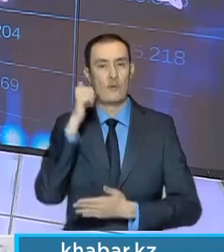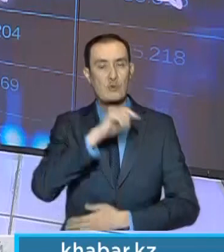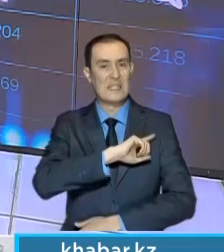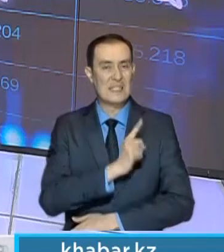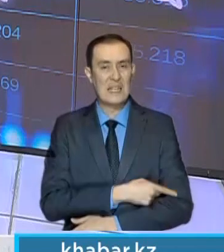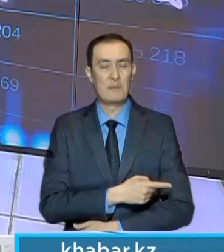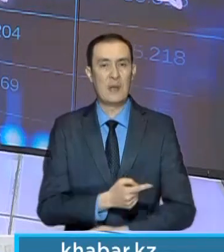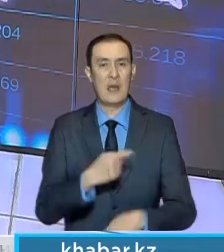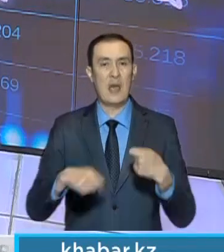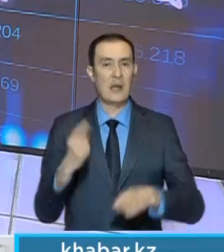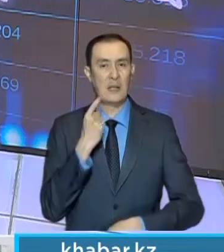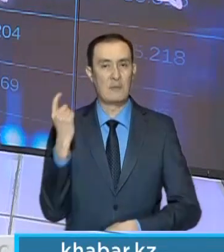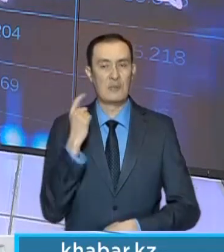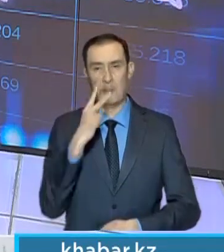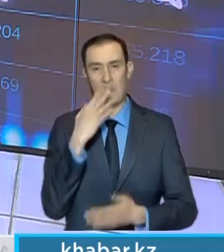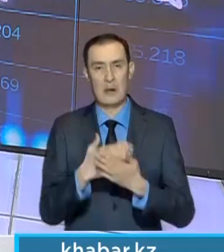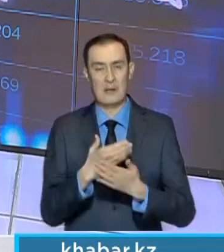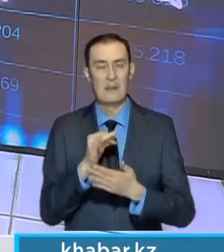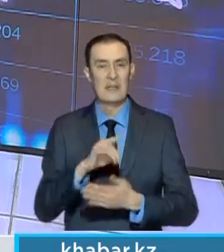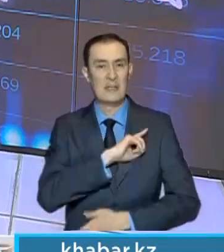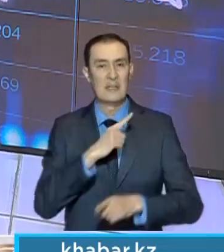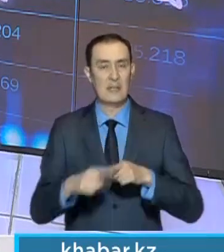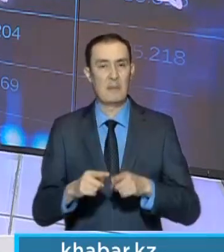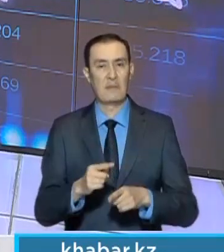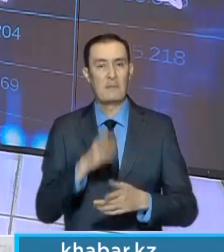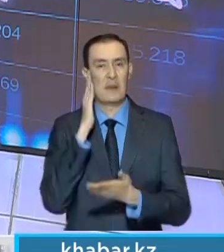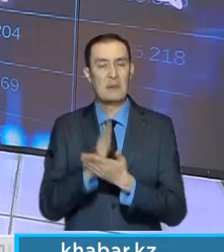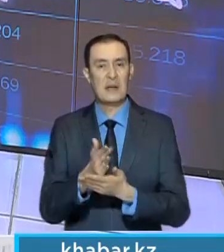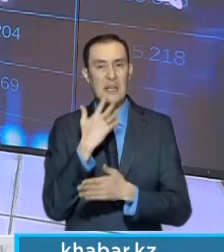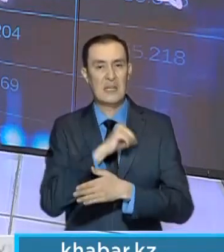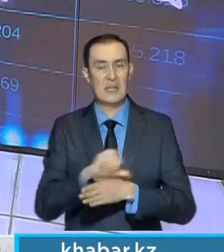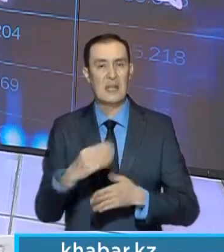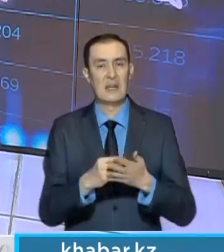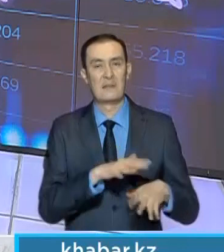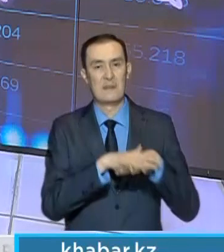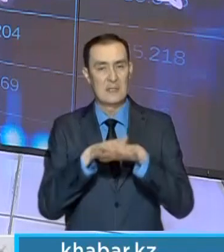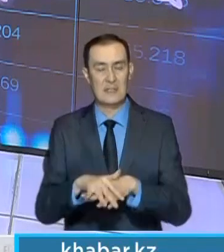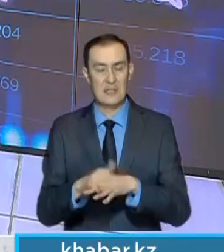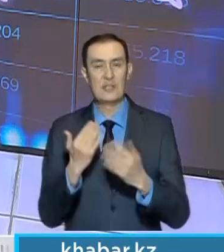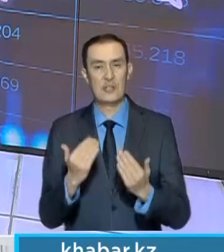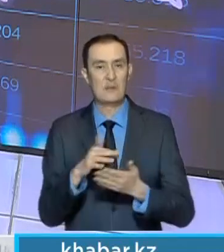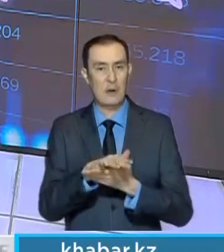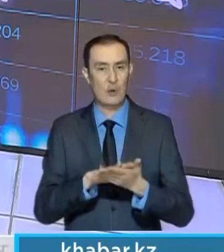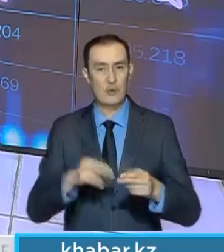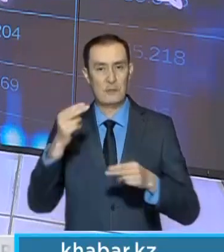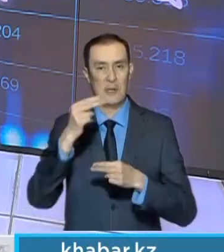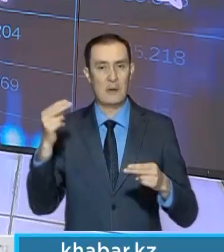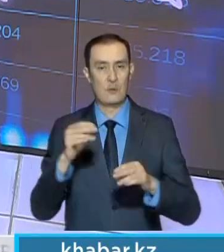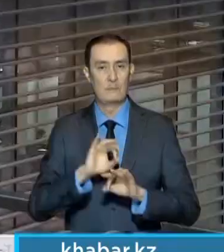сильными макроэкономическими показателями и динамикой пря странных инвестиций Радмир Ау Бакир продолжит